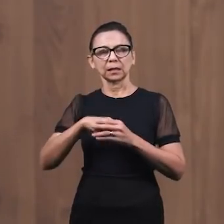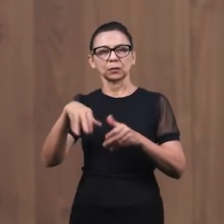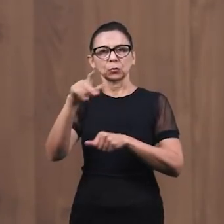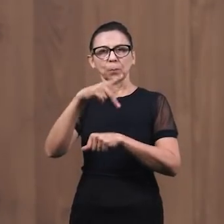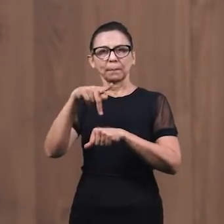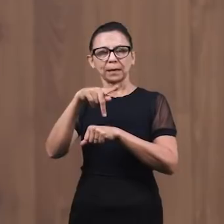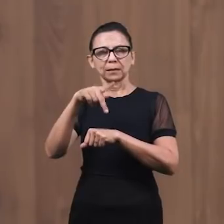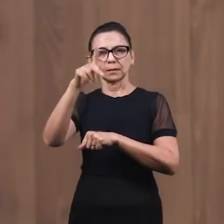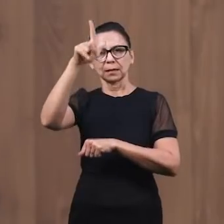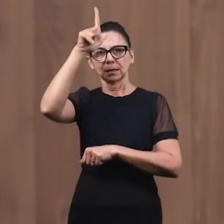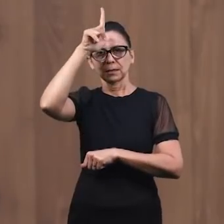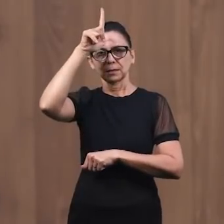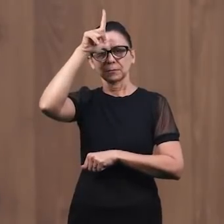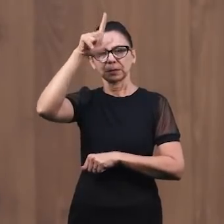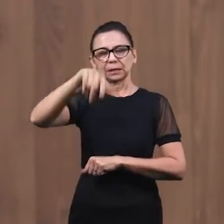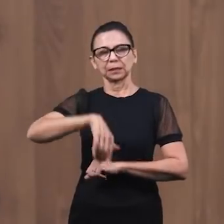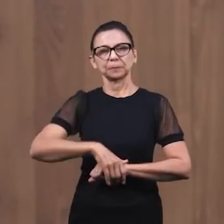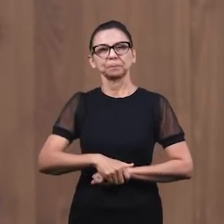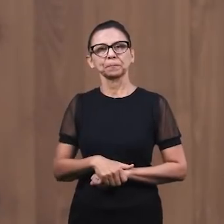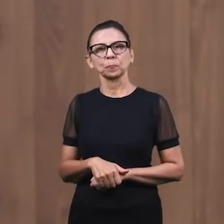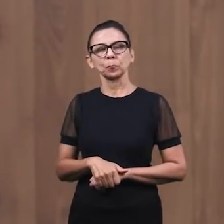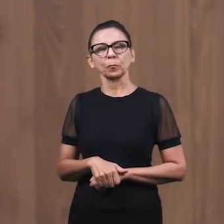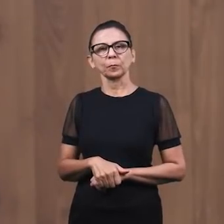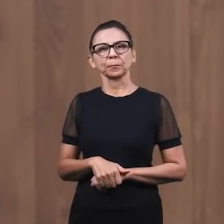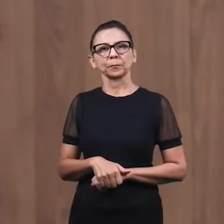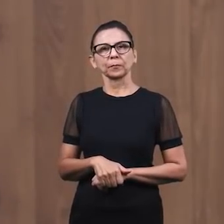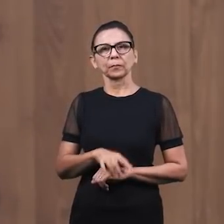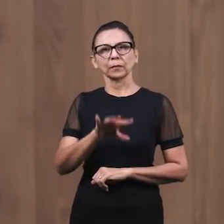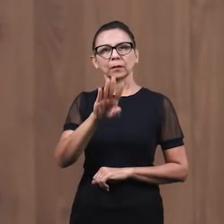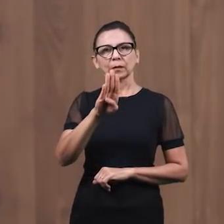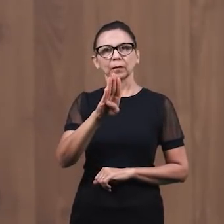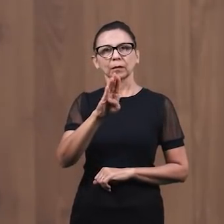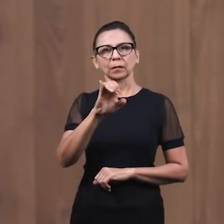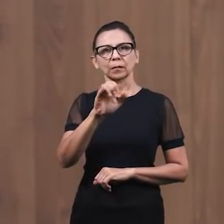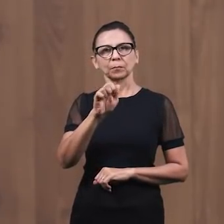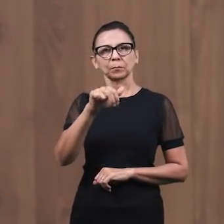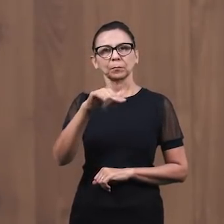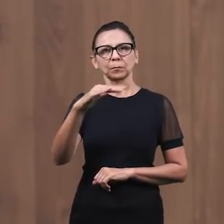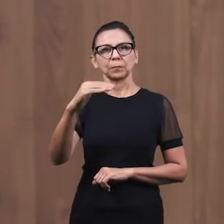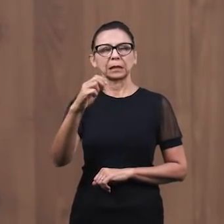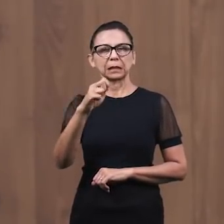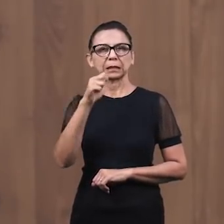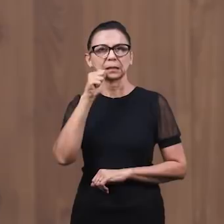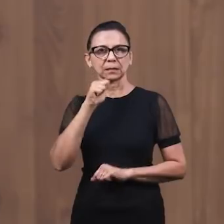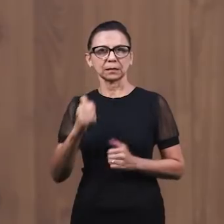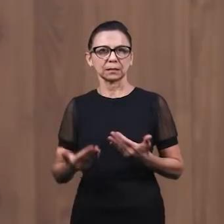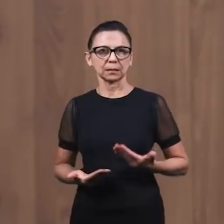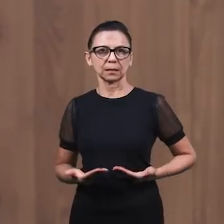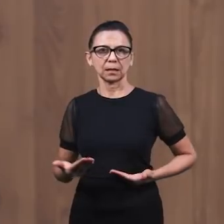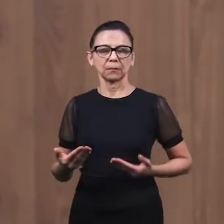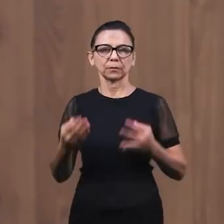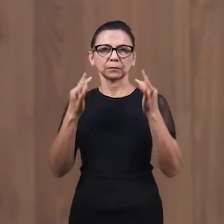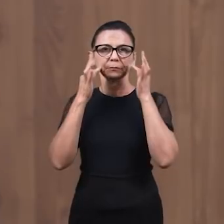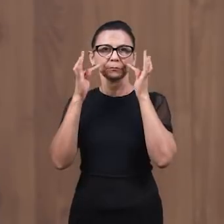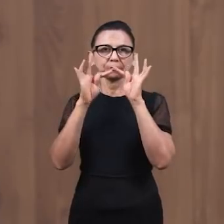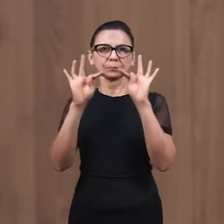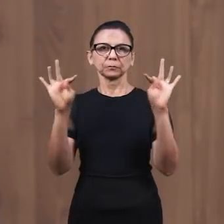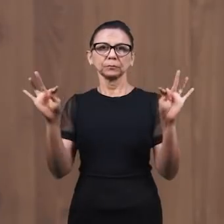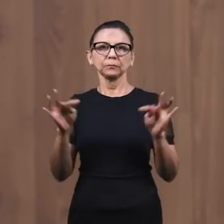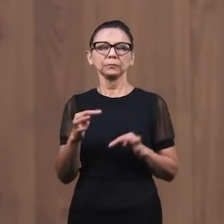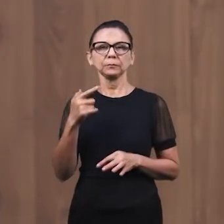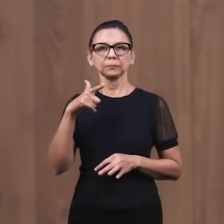ali, sob a responsabilidade do pastor Ricardo Bravin, a nossa irmã Bianca Witzel, ela irá dar um